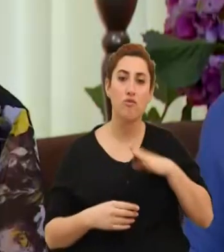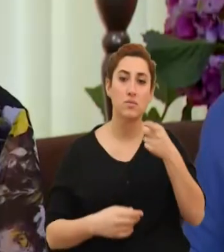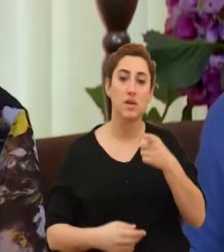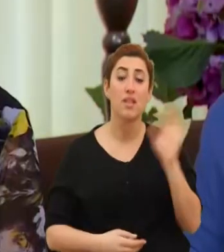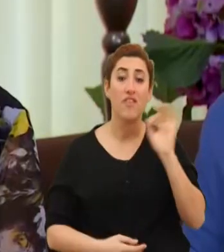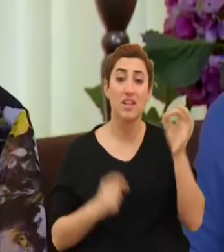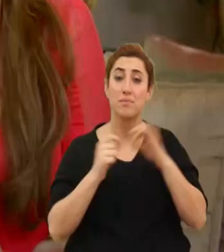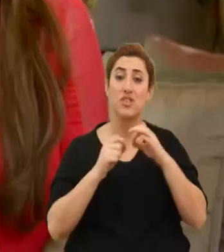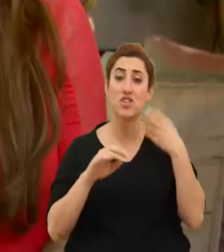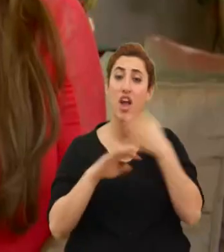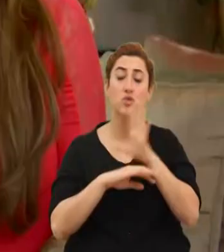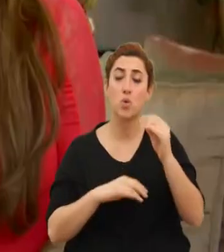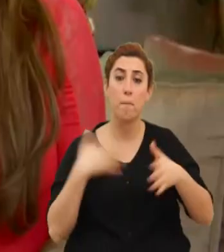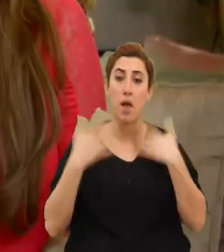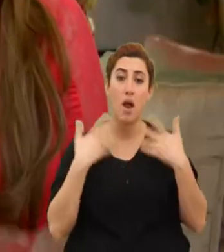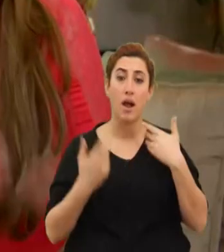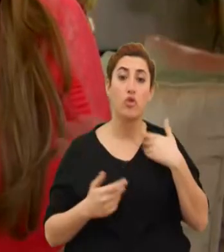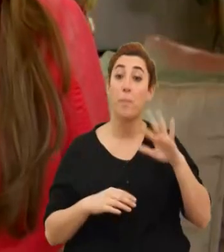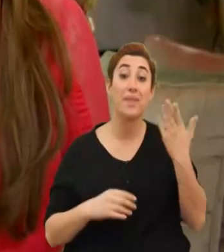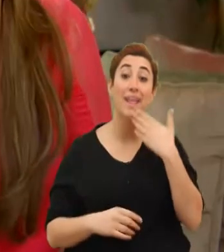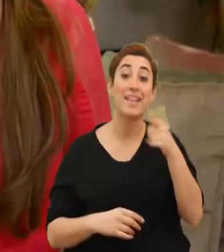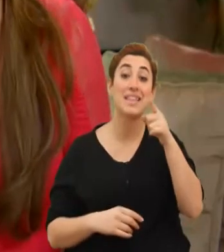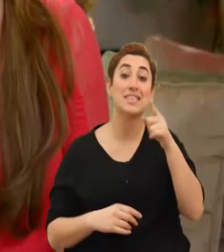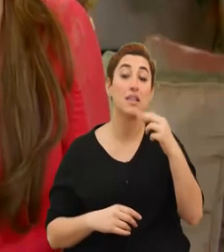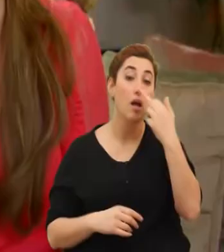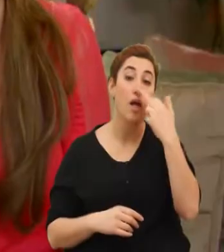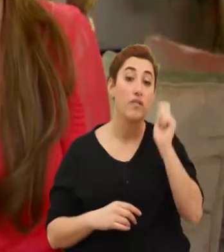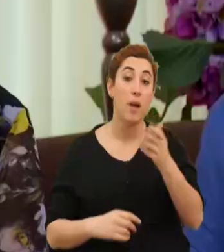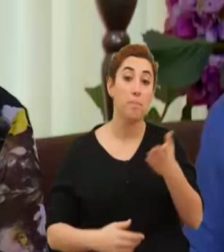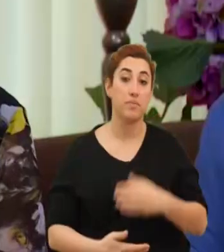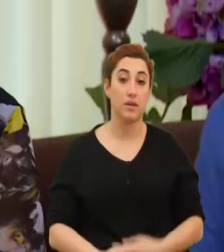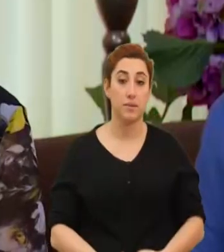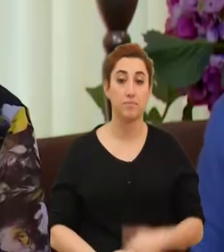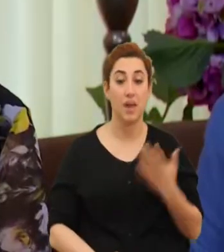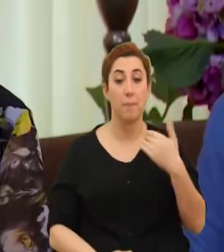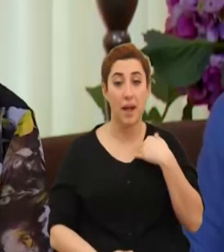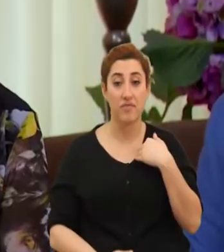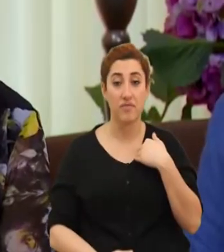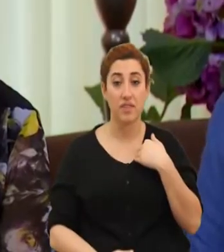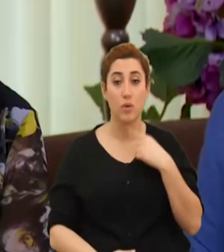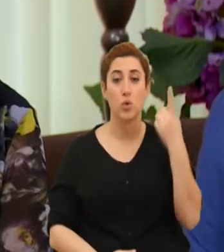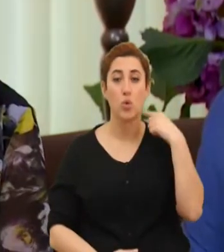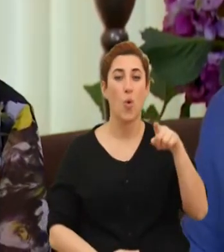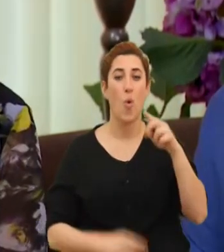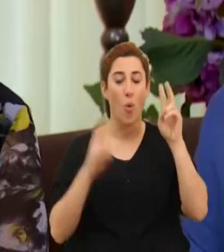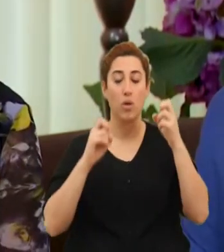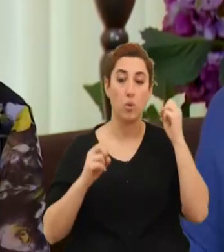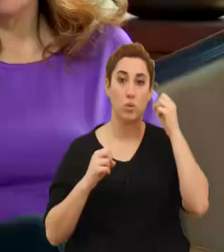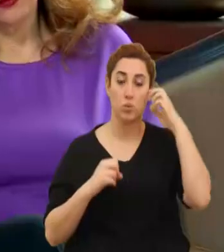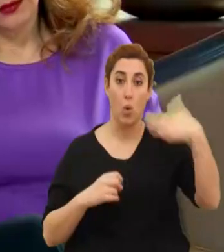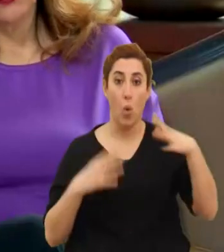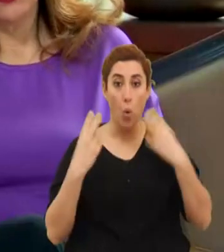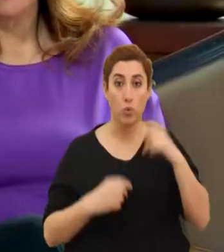sen? Ay evet Biricik, gerçekten çok merak ediyorum. Ne dedi de seni kandırdı? Ya ben dün o olayın